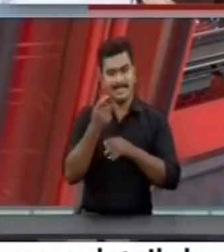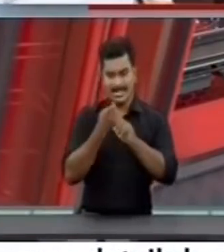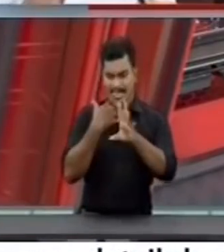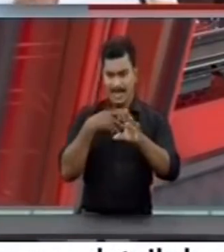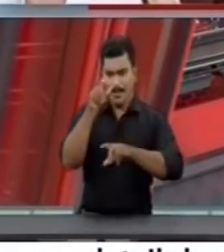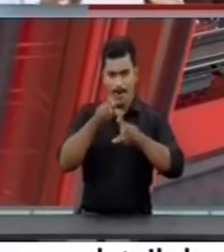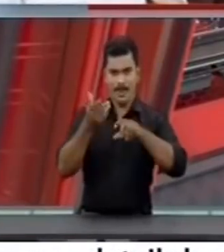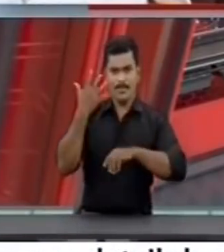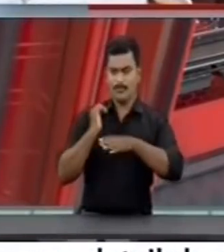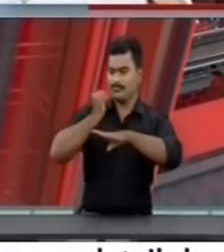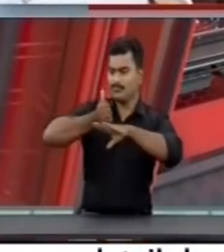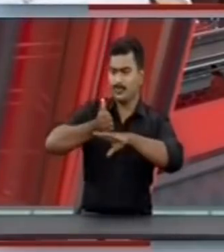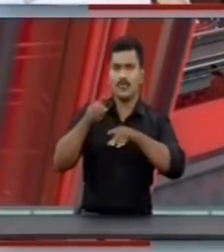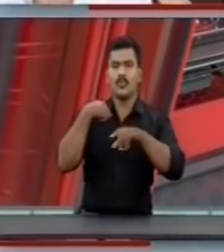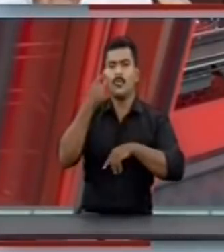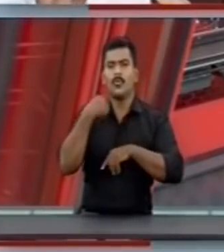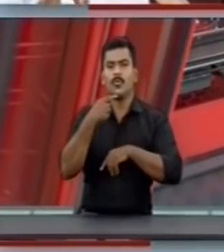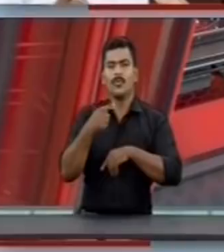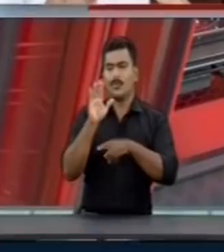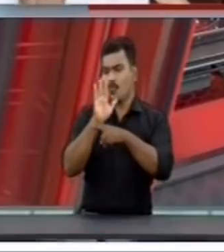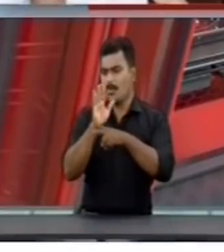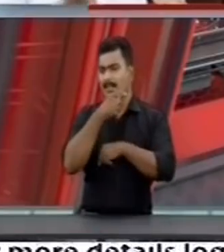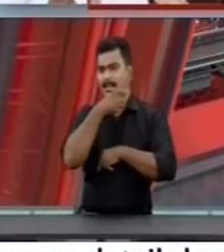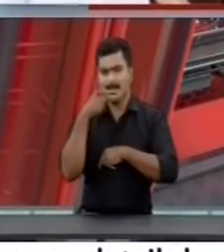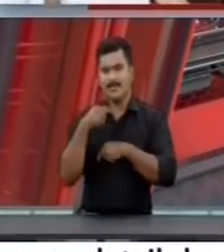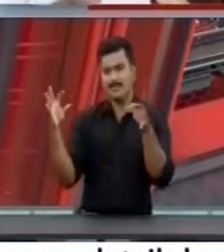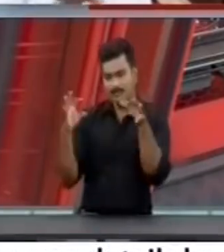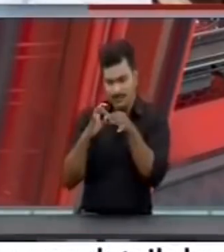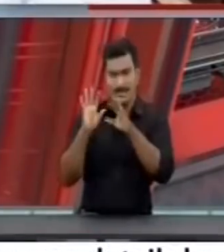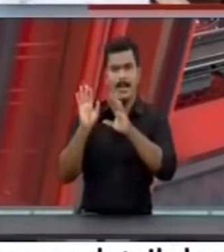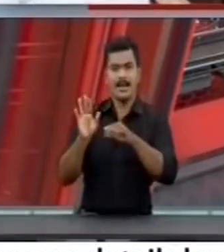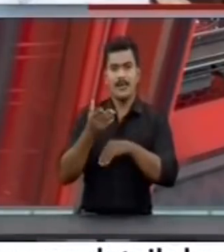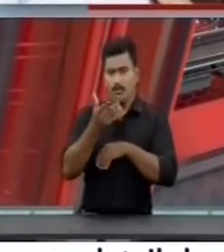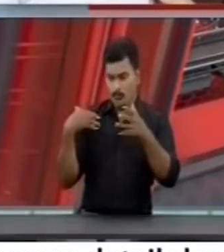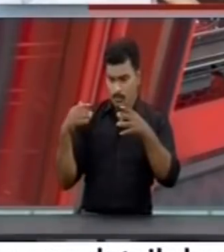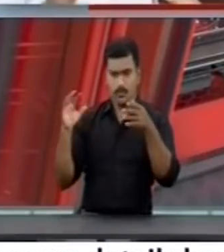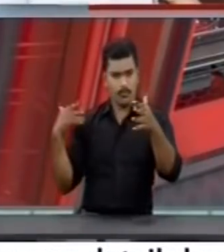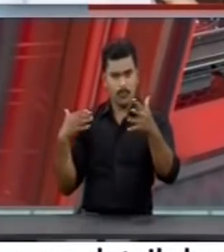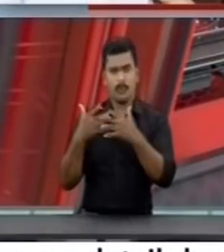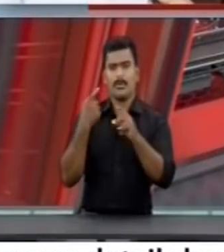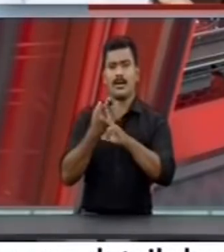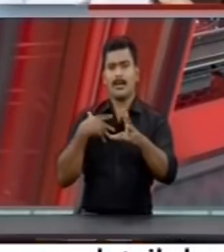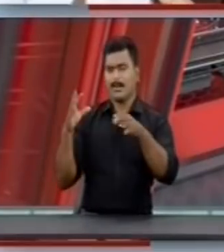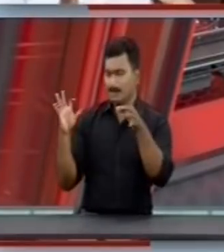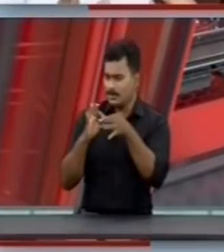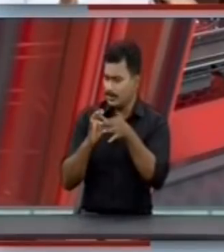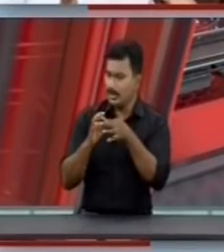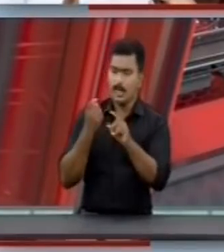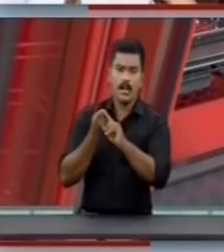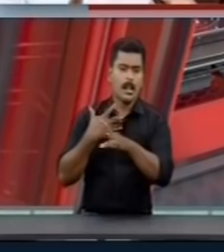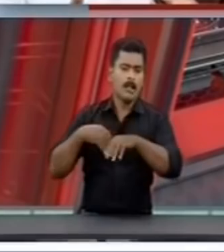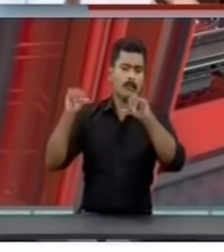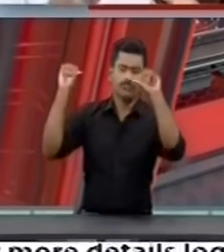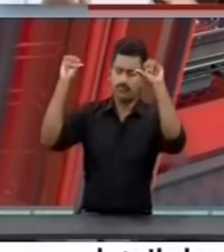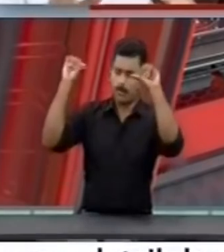ഒത്തുകളിക്കുന്നത്. മത തീവ്രവാദ സംഘടനകൾക്ക് വളക്കൂറായ മണ്ണായി കൊടുത്ത് ഇവർ രണ്ടുപേരുമാണ്. അവരാണ് ഇവിടെ ഈ കേരളത്തിലെ ശാപം. കേരളത്തിലെ രണ്ട് മുന്നണികൾ